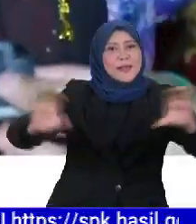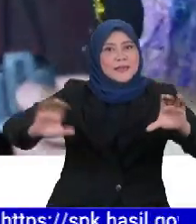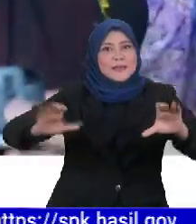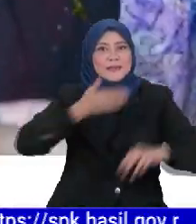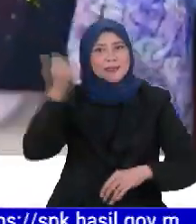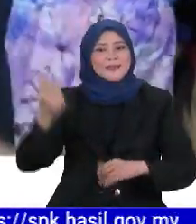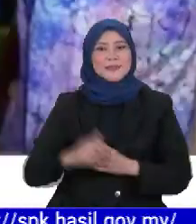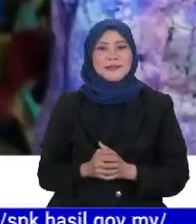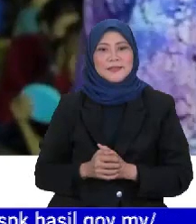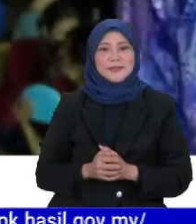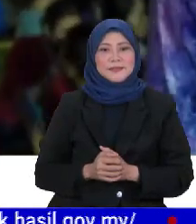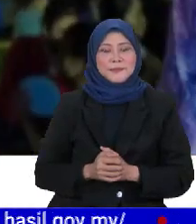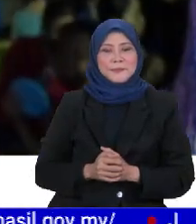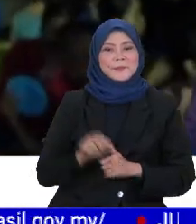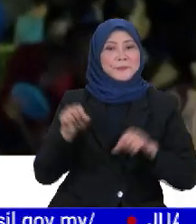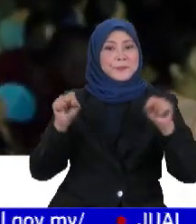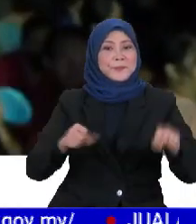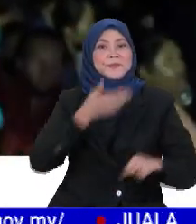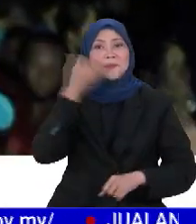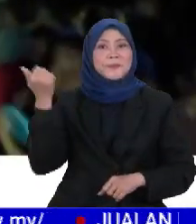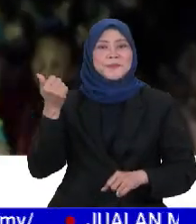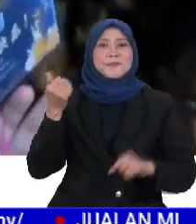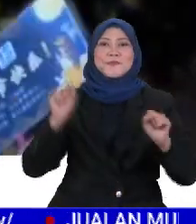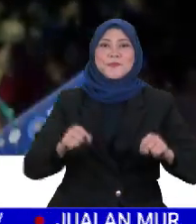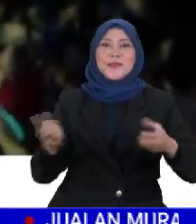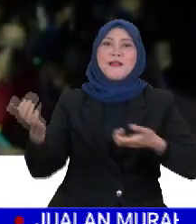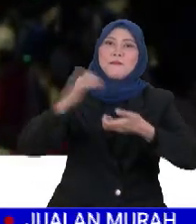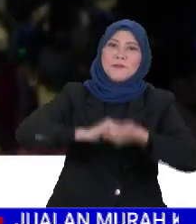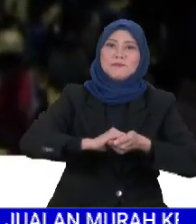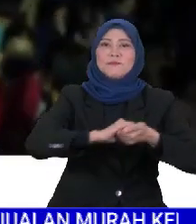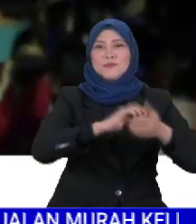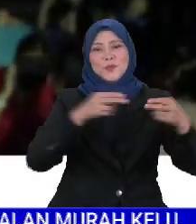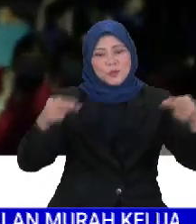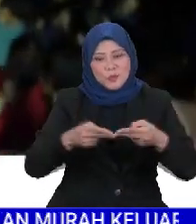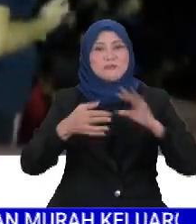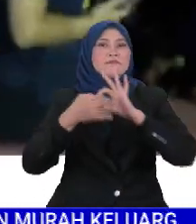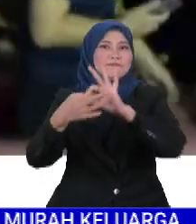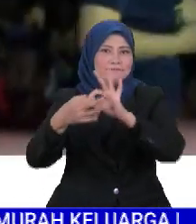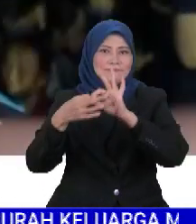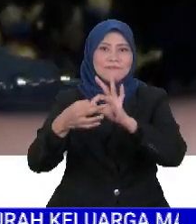Event top best. Nya dapat mengapakan silaturahim. Dah lama dah ramai orang sih merasa macam top.